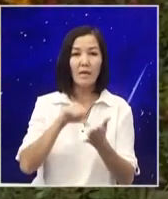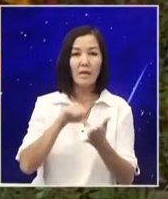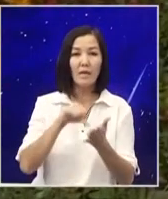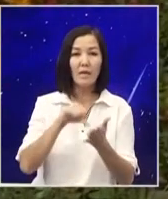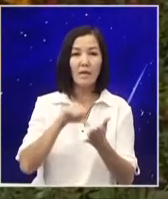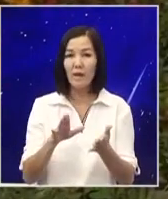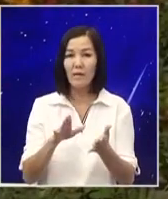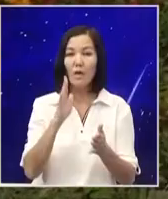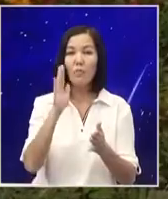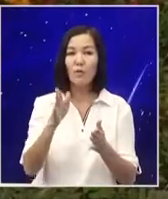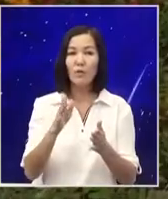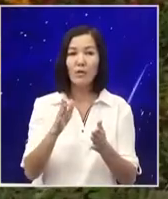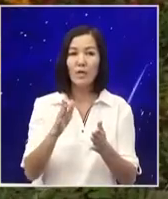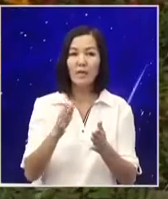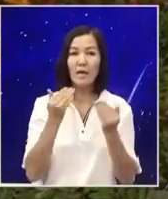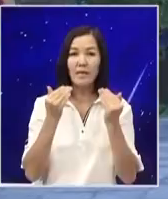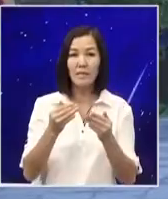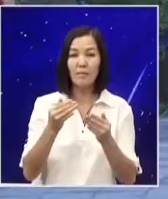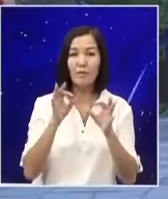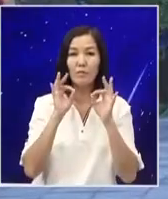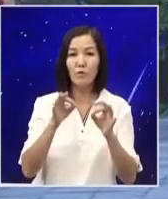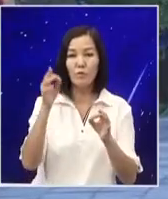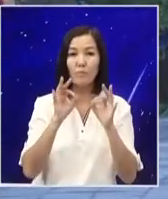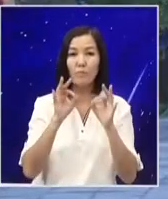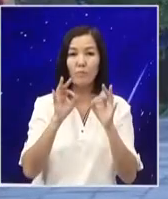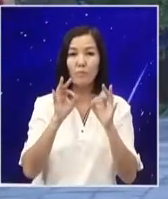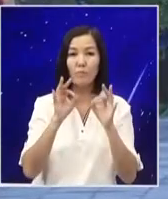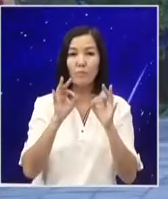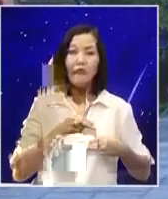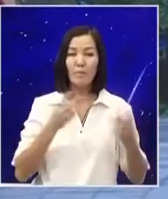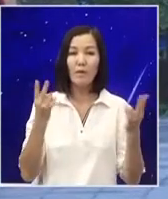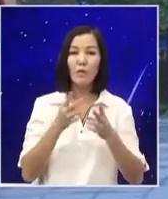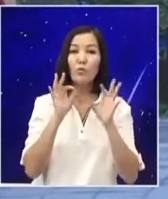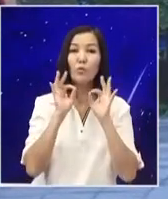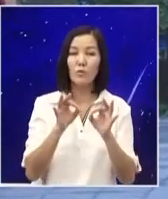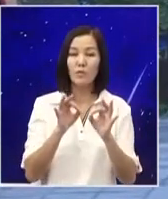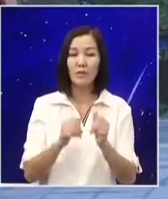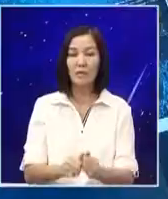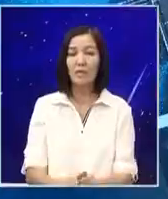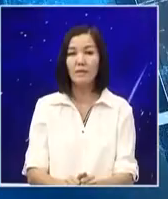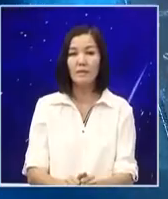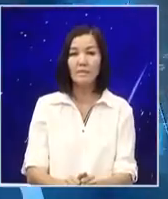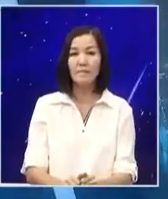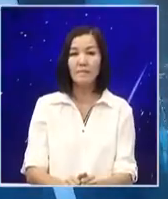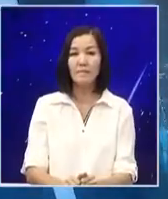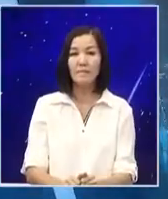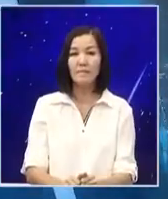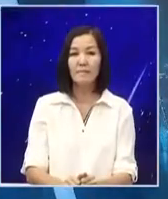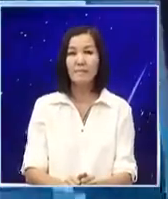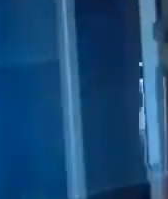қалайды. Сұңғыр болмас үшін еңбек етіп, түзу жоқ. Абзал дейді зейнеткер. Меруерт